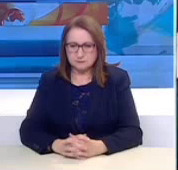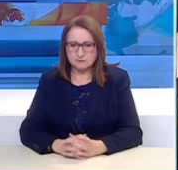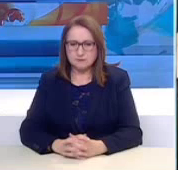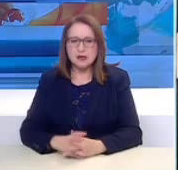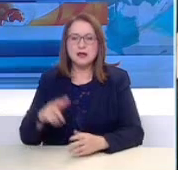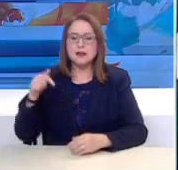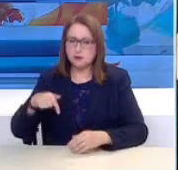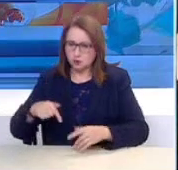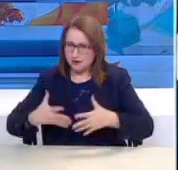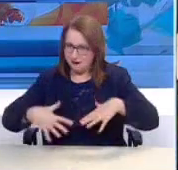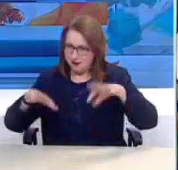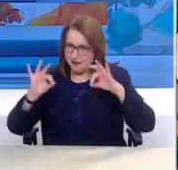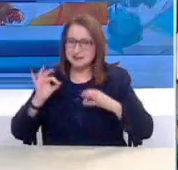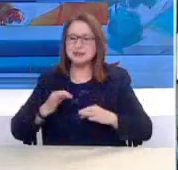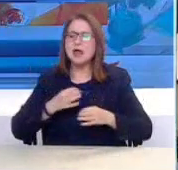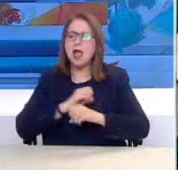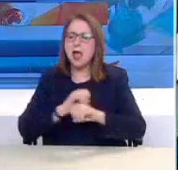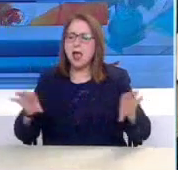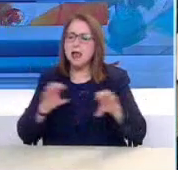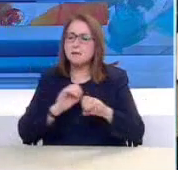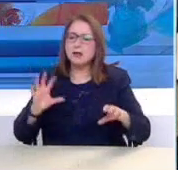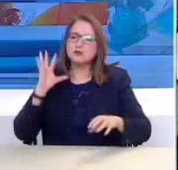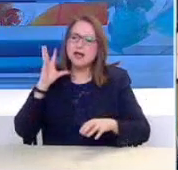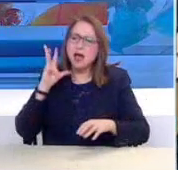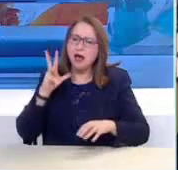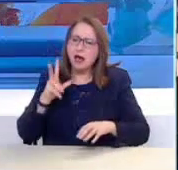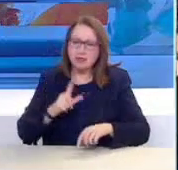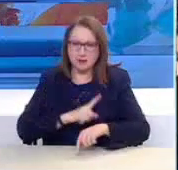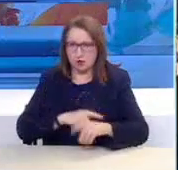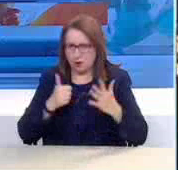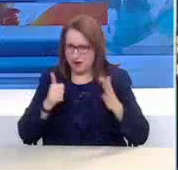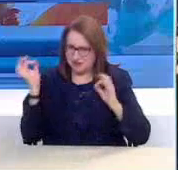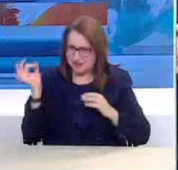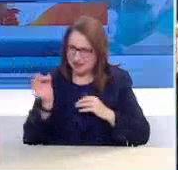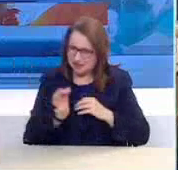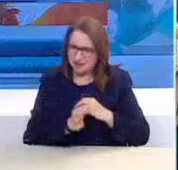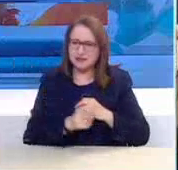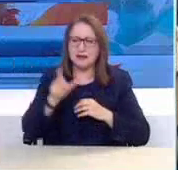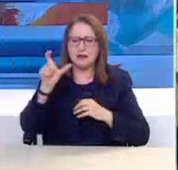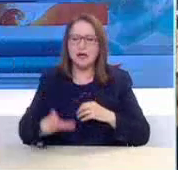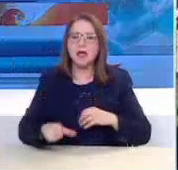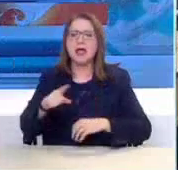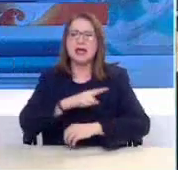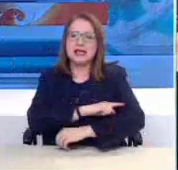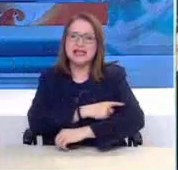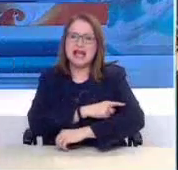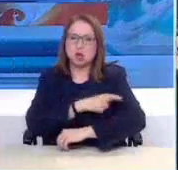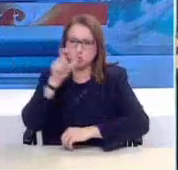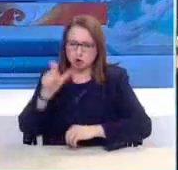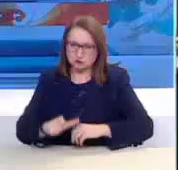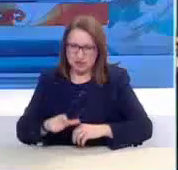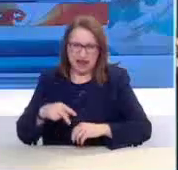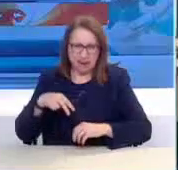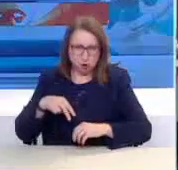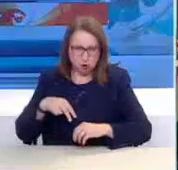ενημέρωση από τον Υφυπουργό Πολιτικής Προστασίας και Διαχείρισης Κρίσεων Νίκο Χαρδαλιά και τον εκπρόσωπο του Υπουργείου για τον νέο κορονοϊό, καθηγητή Σωτήρη